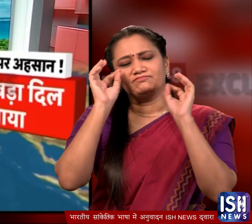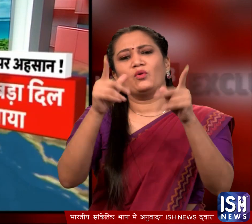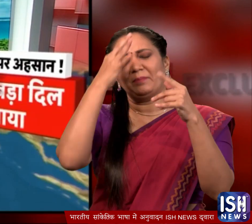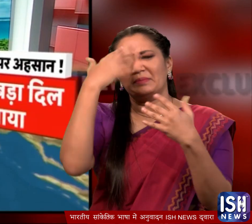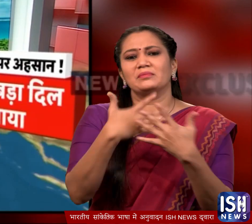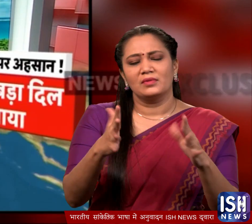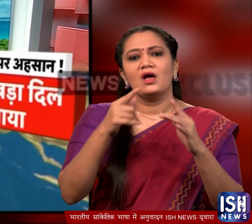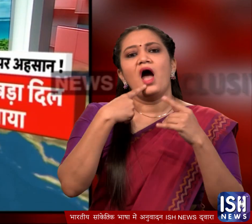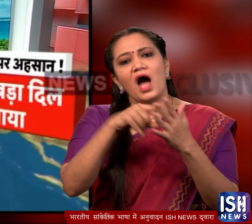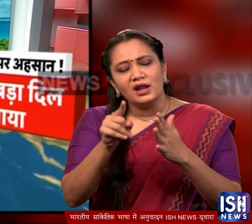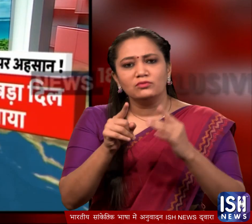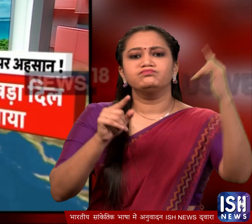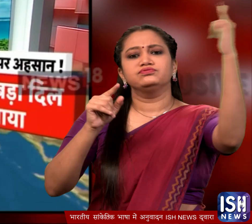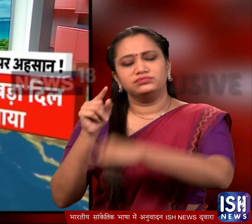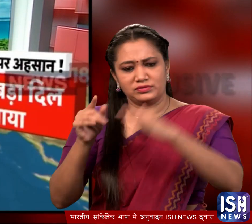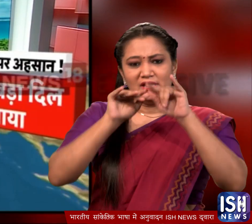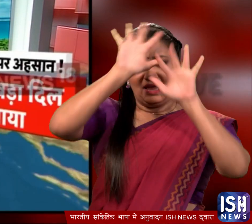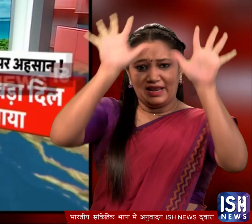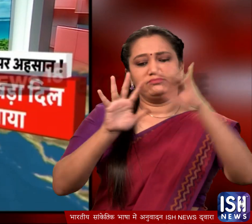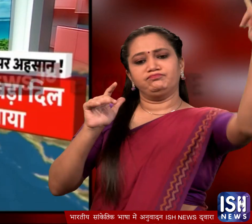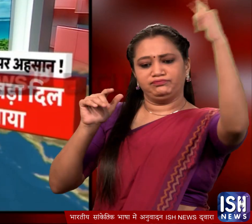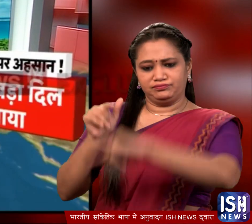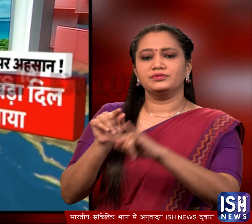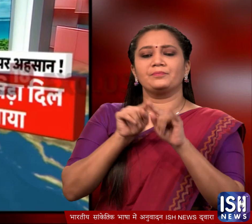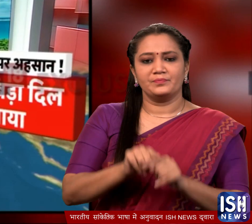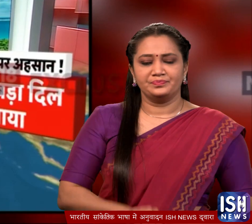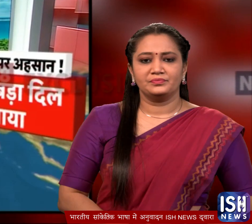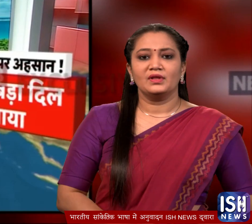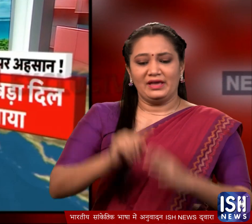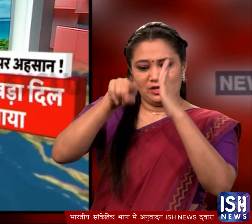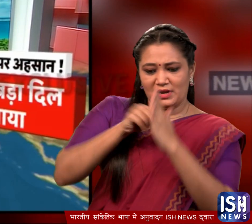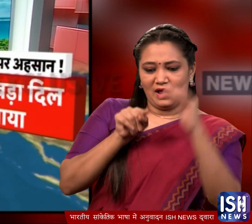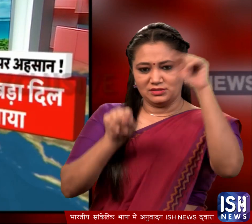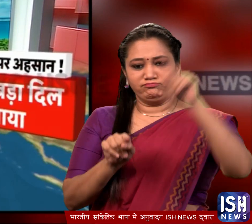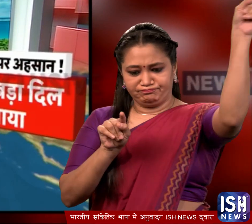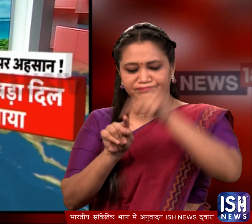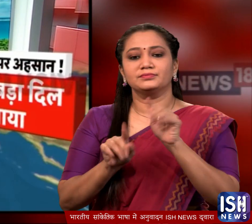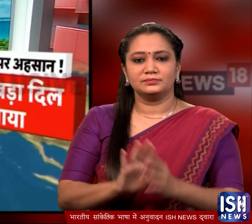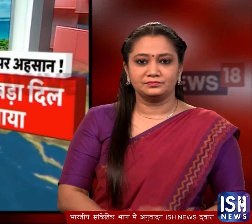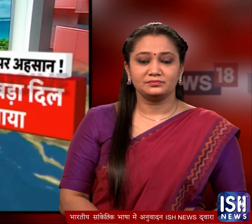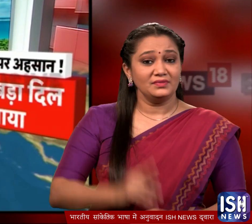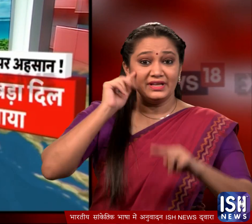बड़ा दिल दिखाते हुए पाकिस्तान के प्रधानमंत्री के विमान को भारत के एयर स्पेस में उड़ान भरने की इजाज़त दी।